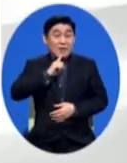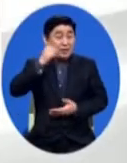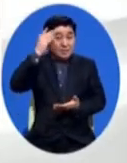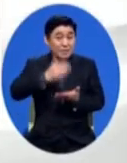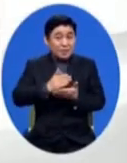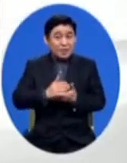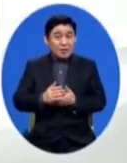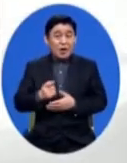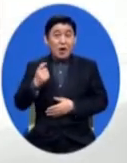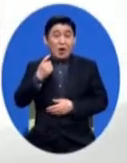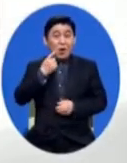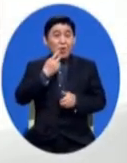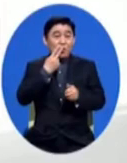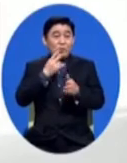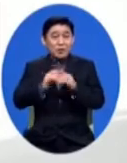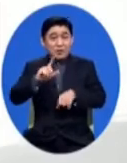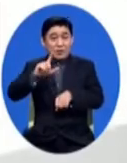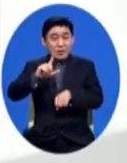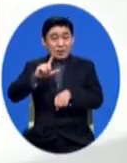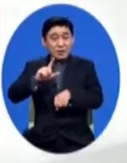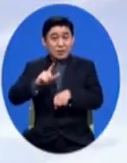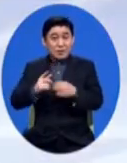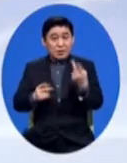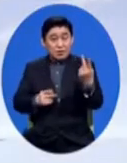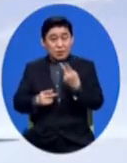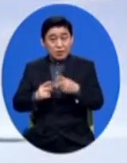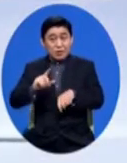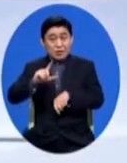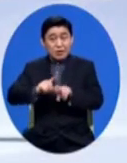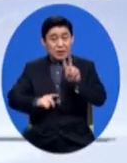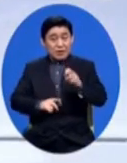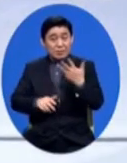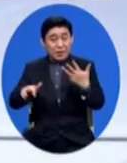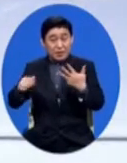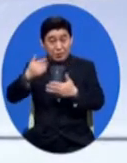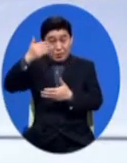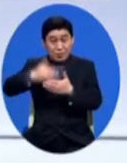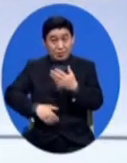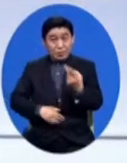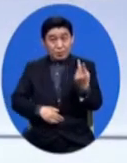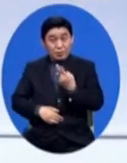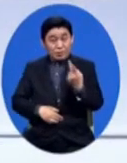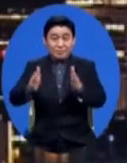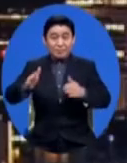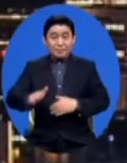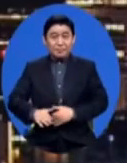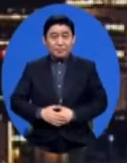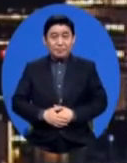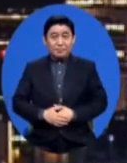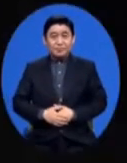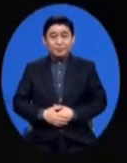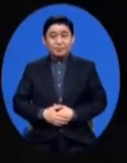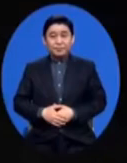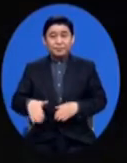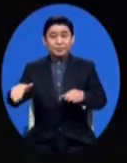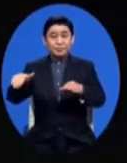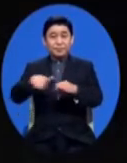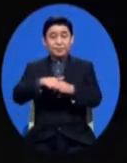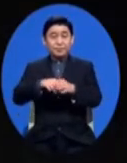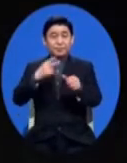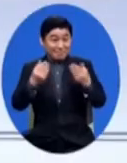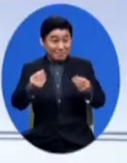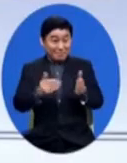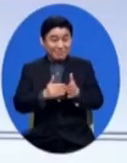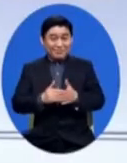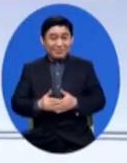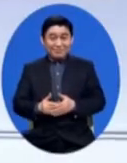후보님 후보님 네. 네. 시간 우리 둘 다 28초 남았는데 우리끼리 이야기 좀 합시다. 예, 저는 문 후보께